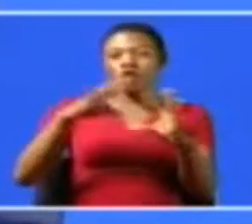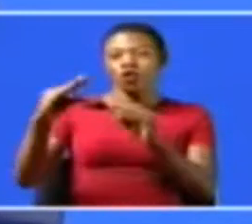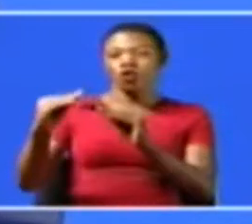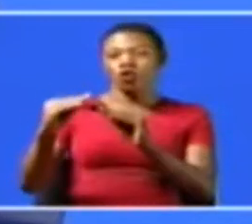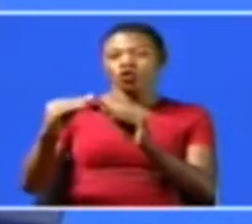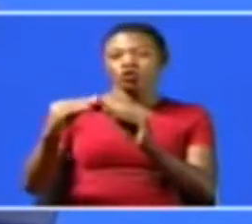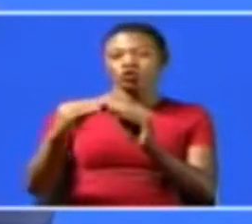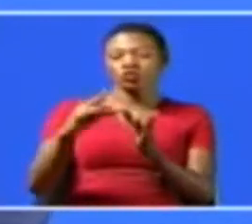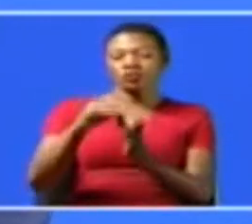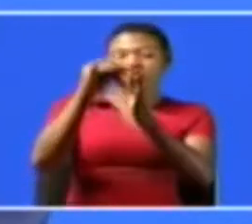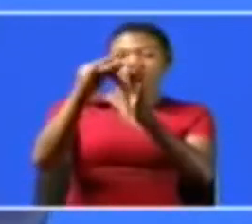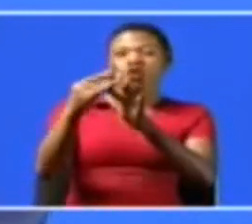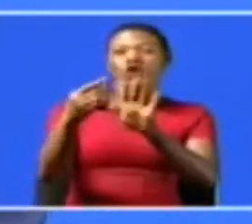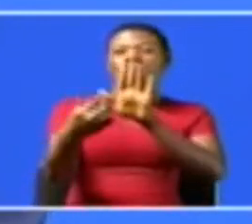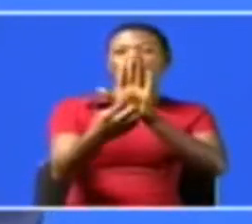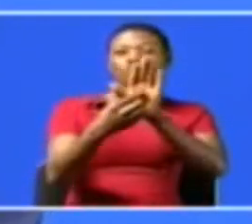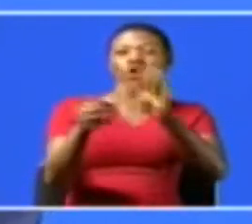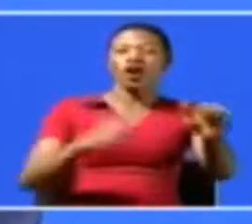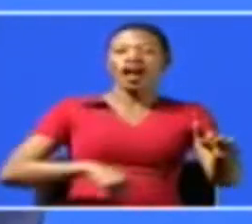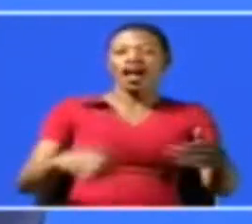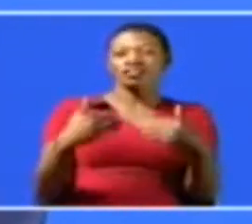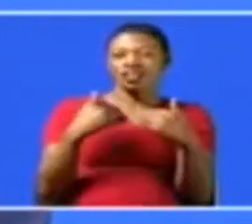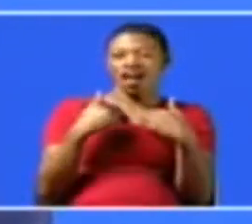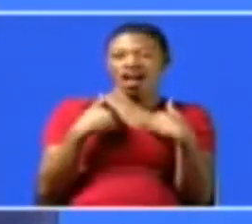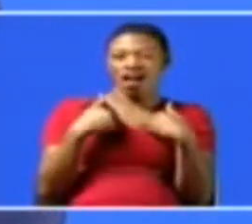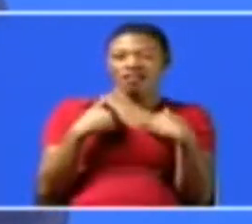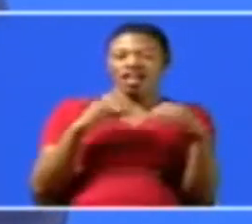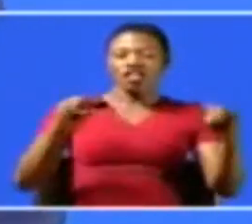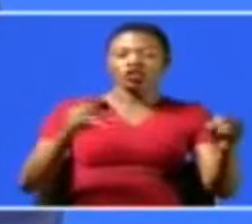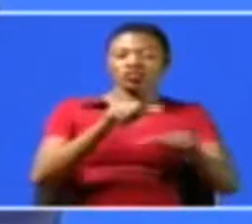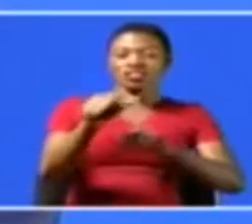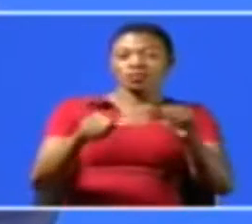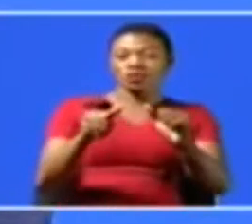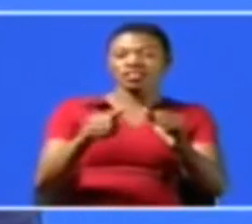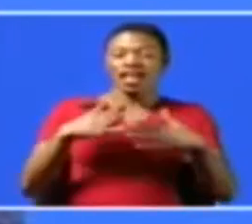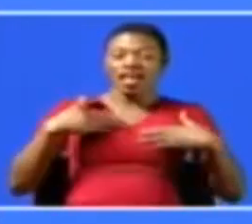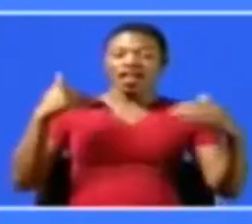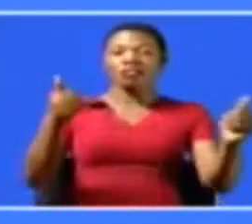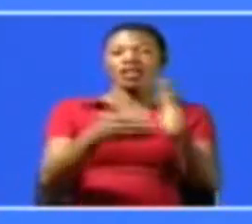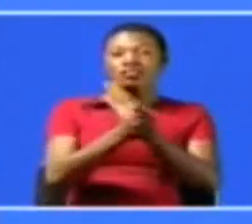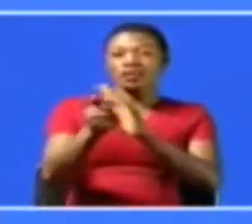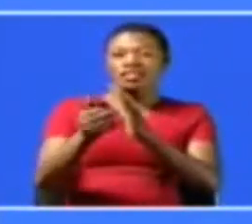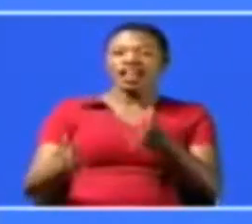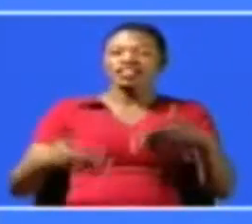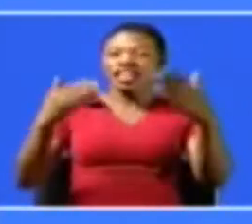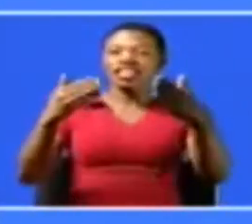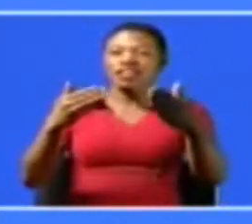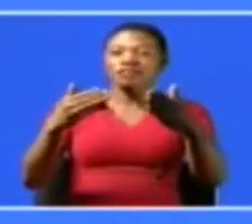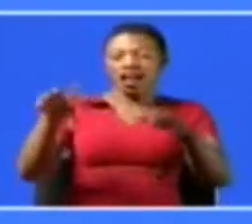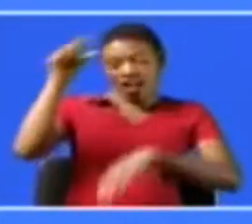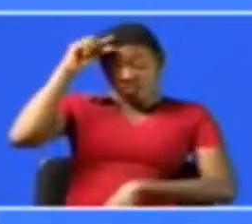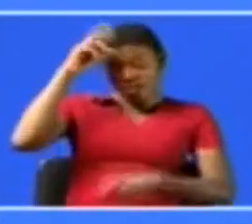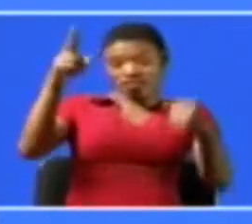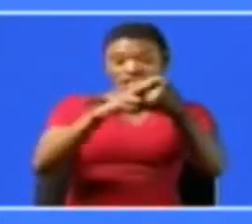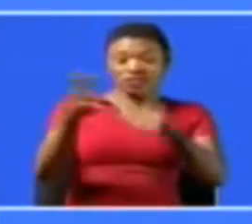makala maalum. Tuna taarifa kuhusiana na wale wanataaluma wa afya ambao wametoa ilani ya siku saba kwa serikali